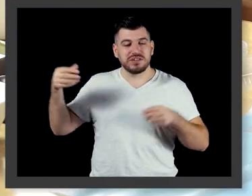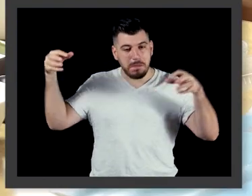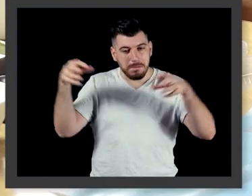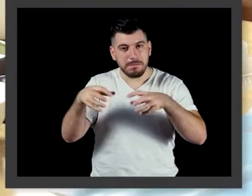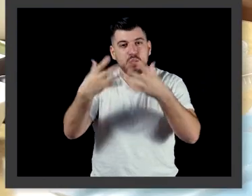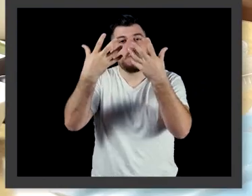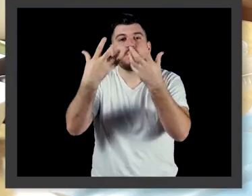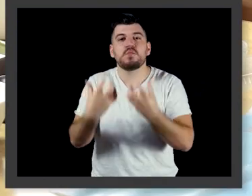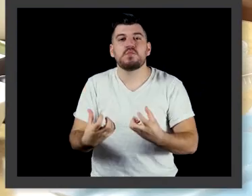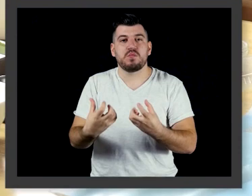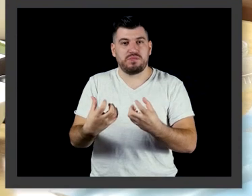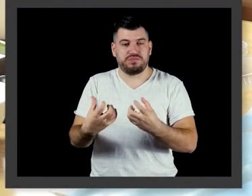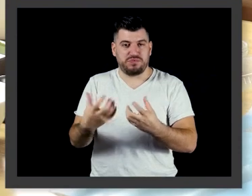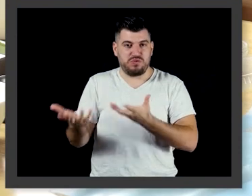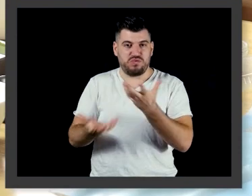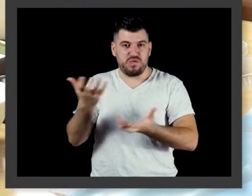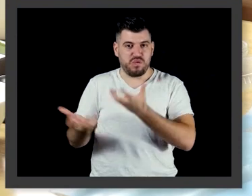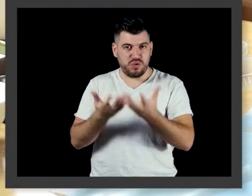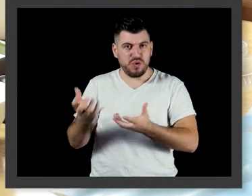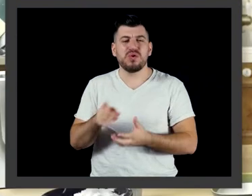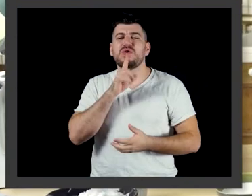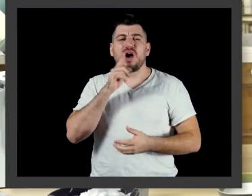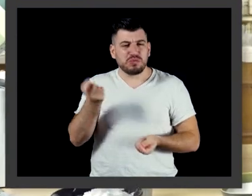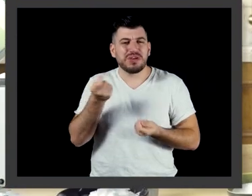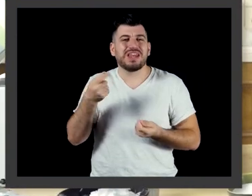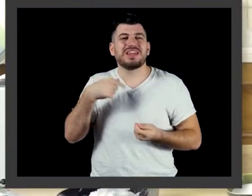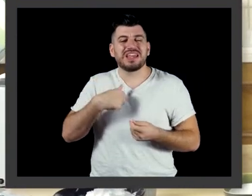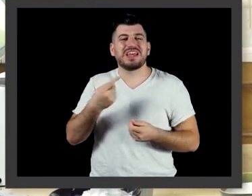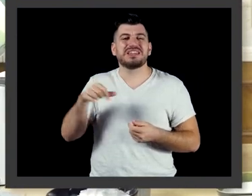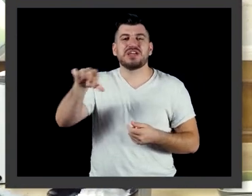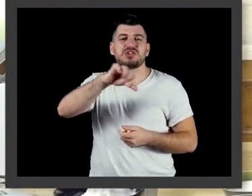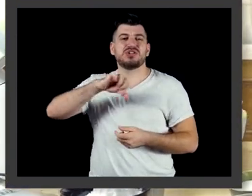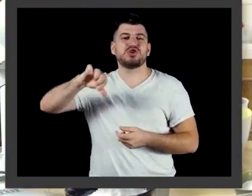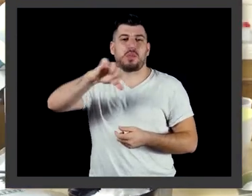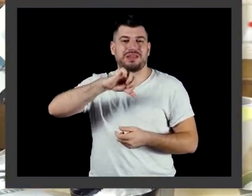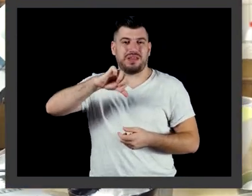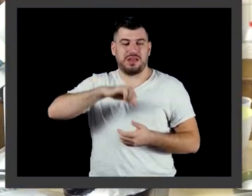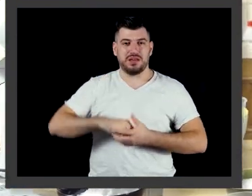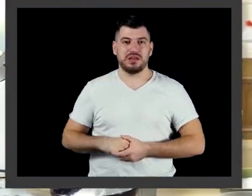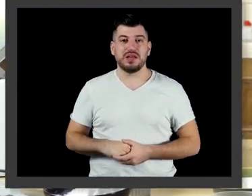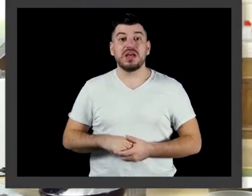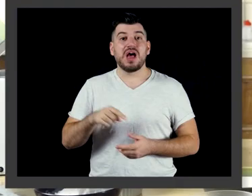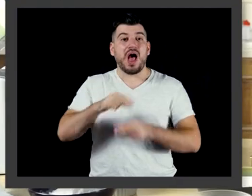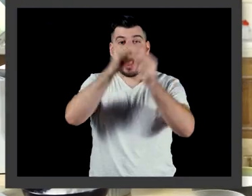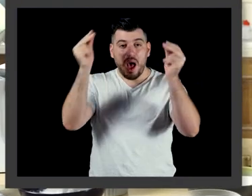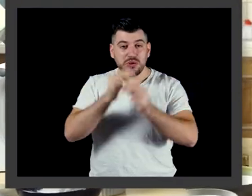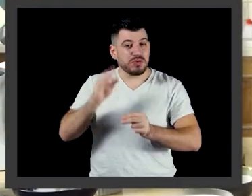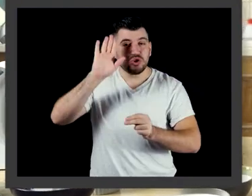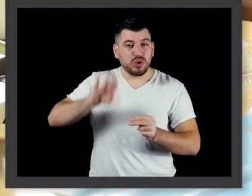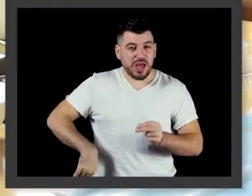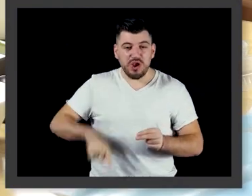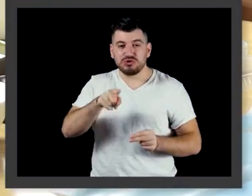βούτυρο που ψήνονται στο φούρνο, όπως ακριβώς γίνονται τα σιροπιαστά, και τελικά η μπουγάτσα μας να βγει σούπερ